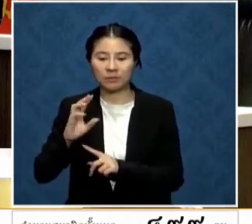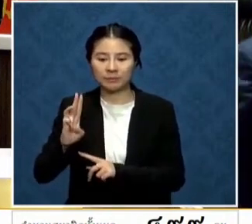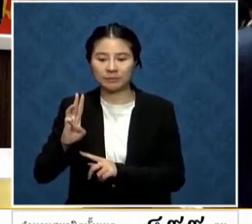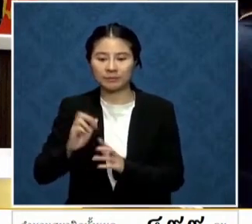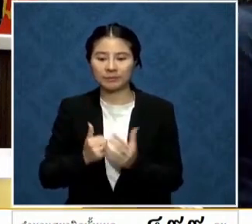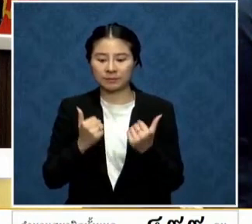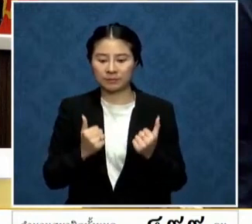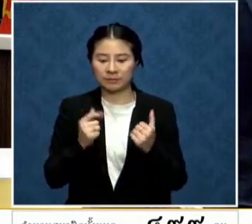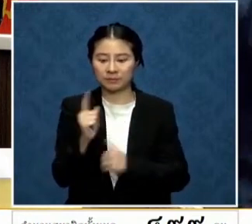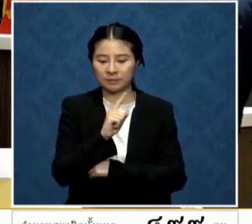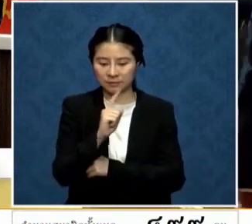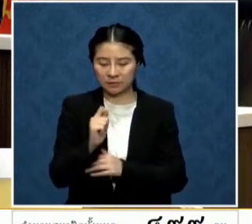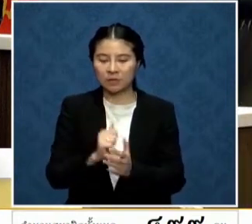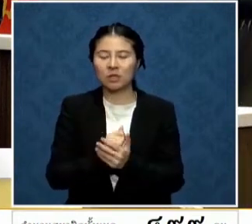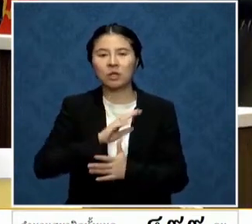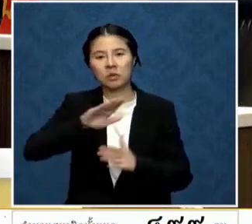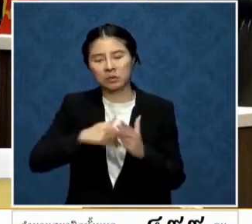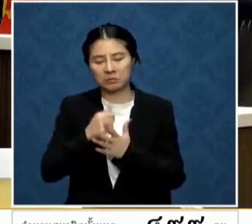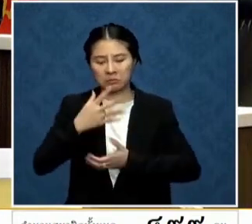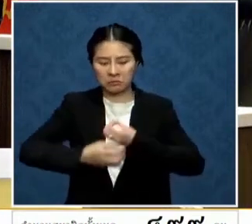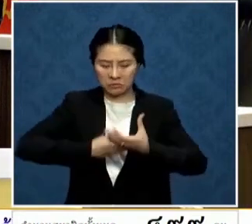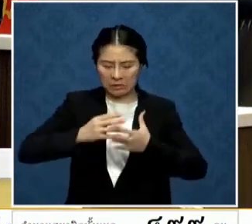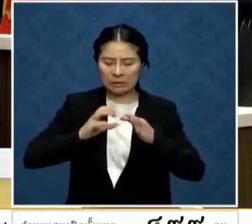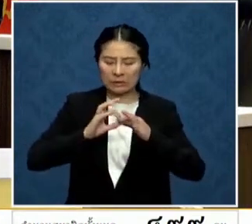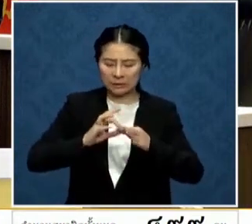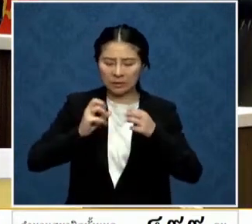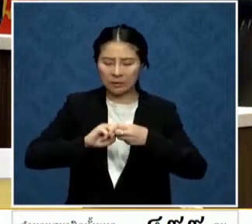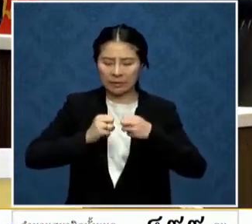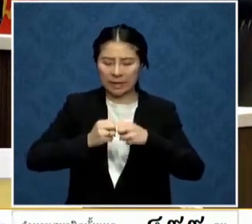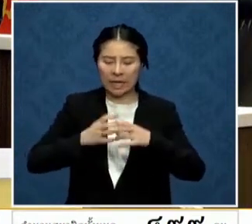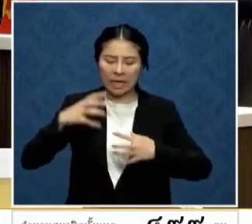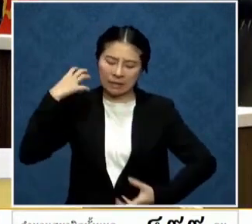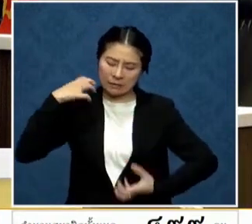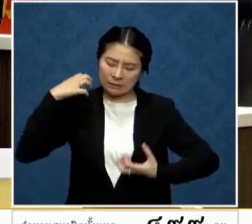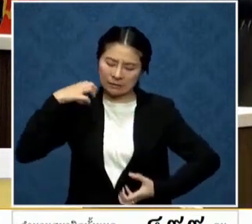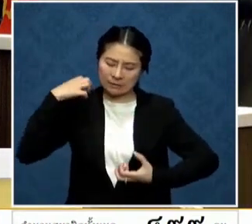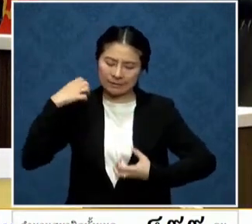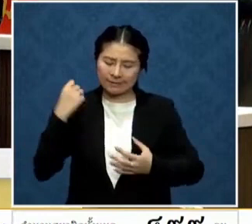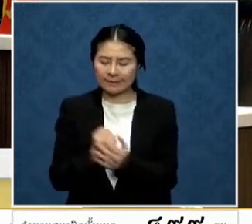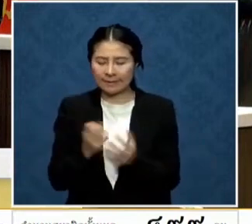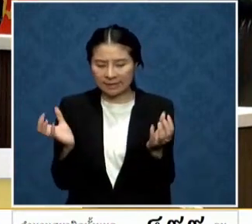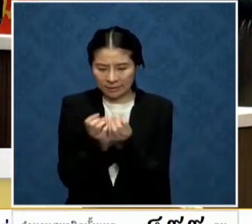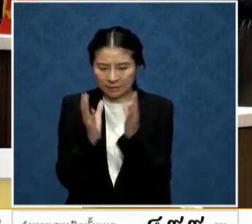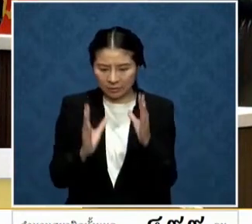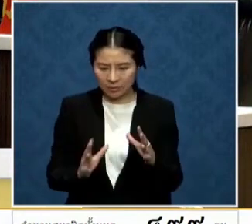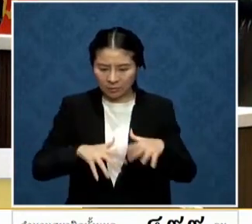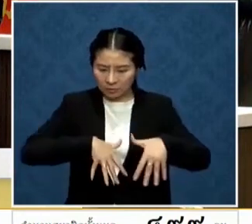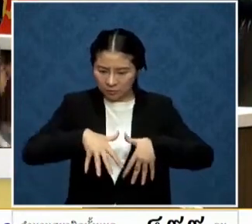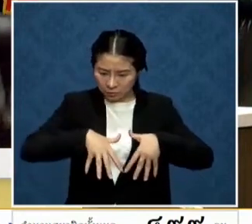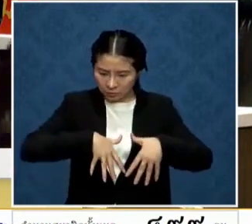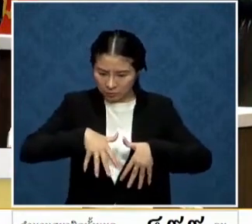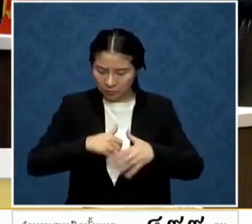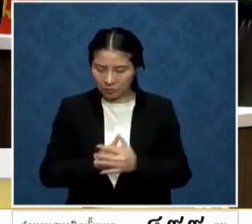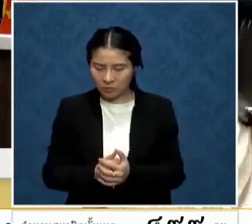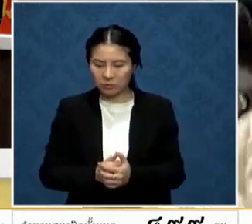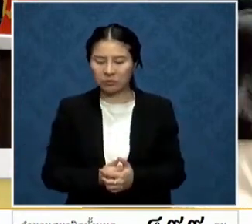ราวเพื่อนสมาชิกหลายท่านที่พูดถึงปัญหาเรื่องลิงไปก่อความเดือดร้อนรำคาญให้ผู้คนนะครับแต่ใน